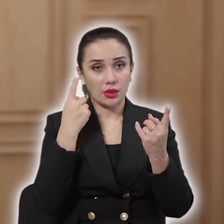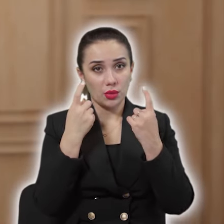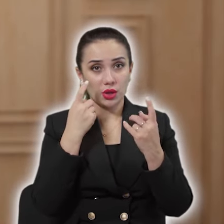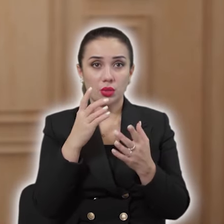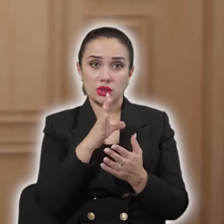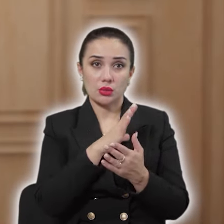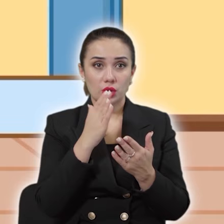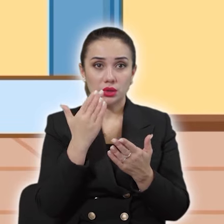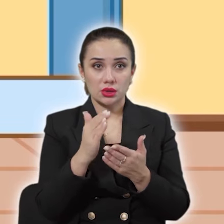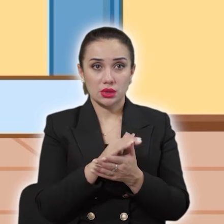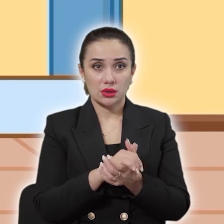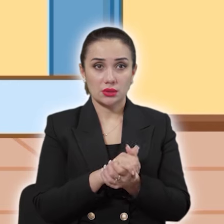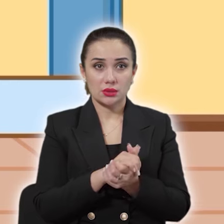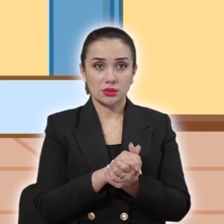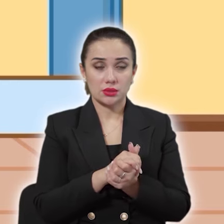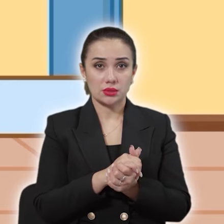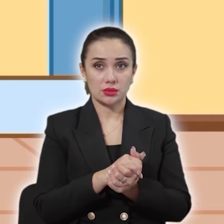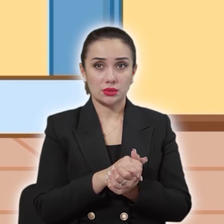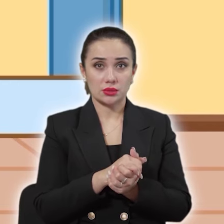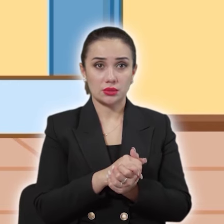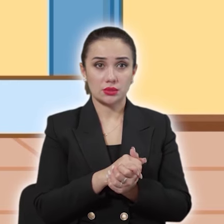kerakli ma'lumotlar bo'ldi-da.